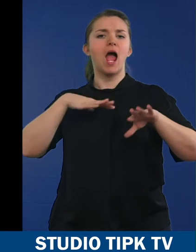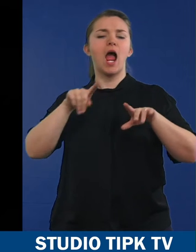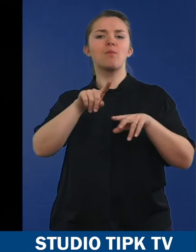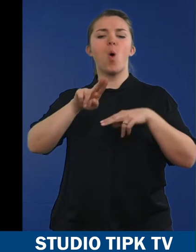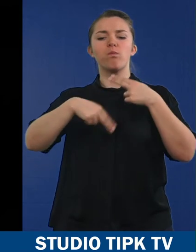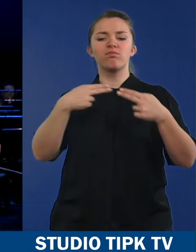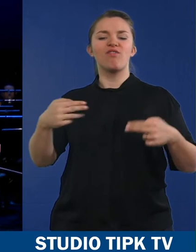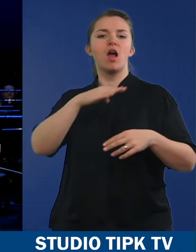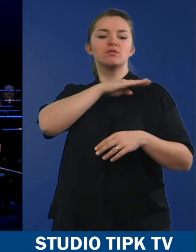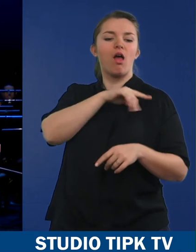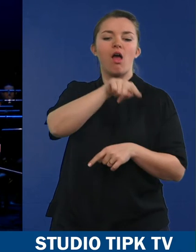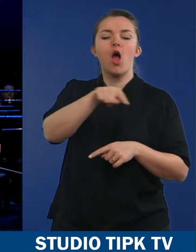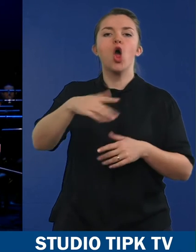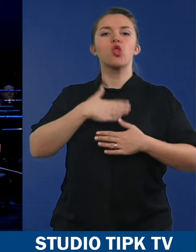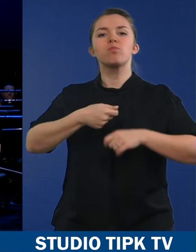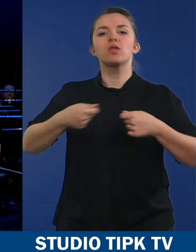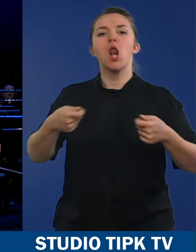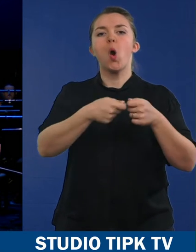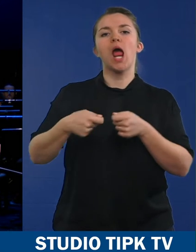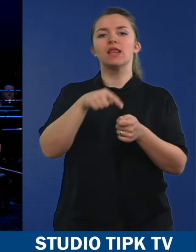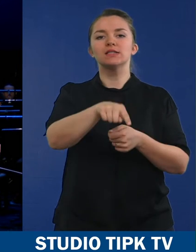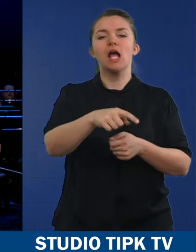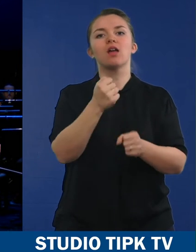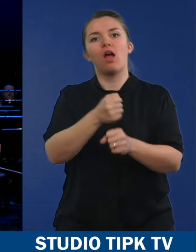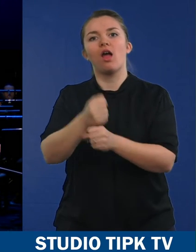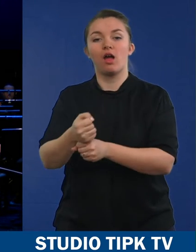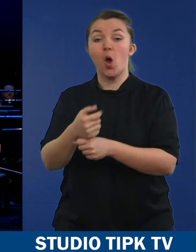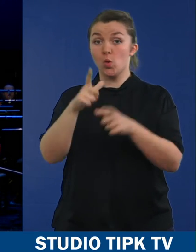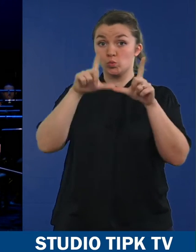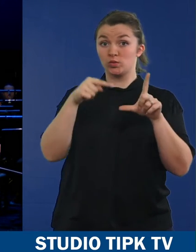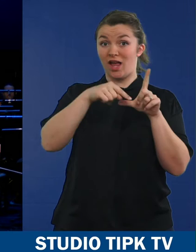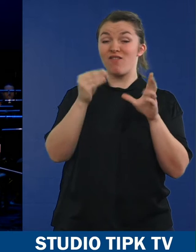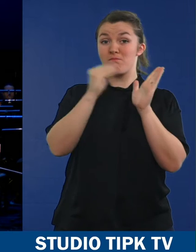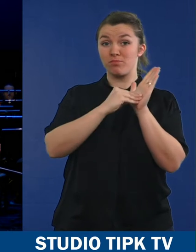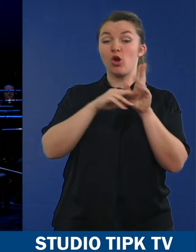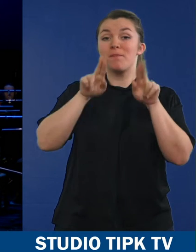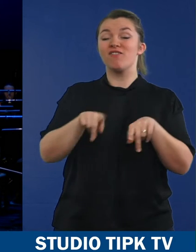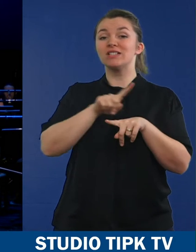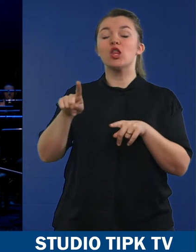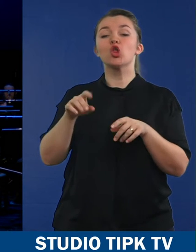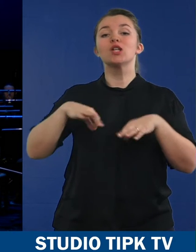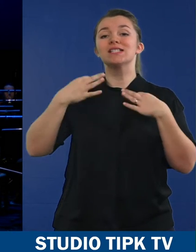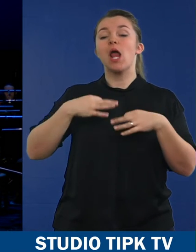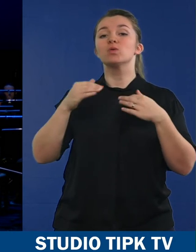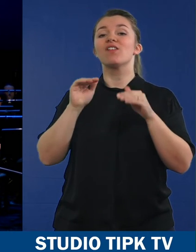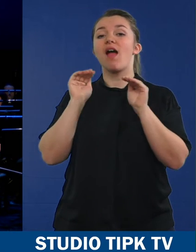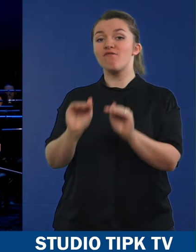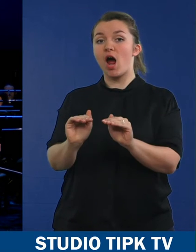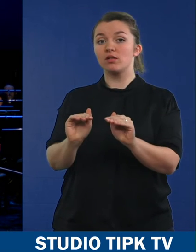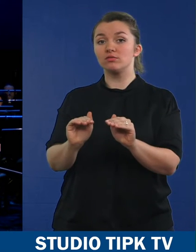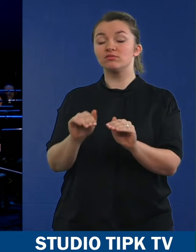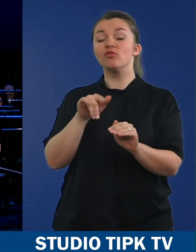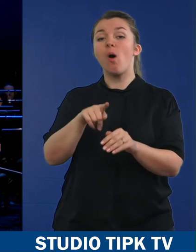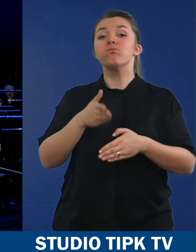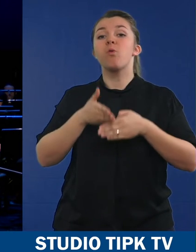dobrodelnih organizacij. Ker smo v ustavo zapisali, pravico do zdravstvenega varstva, naj